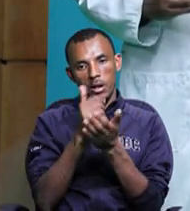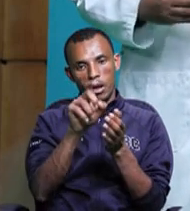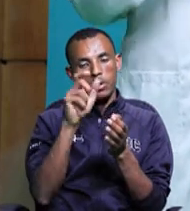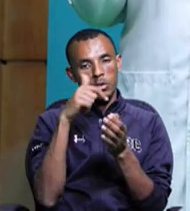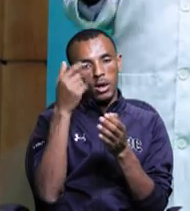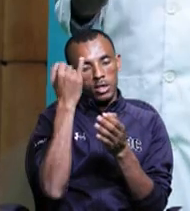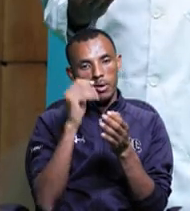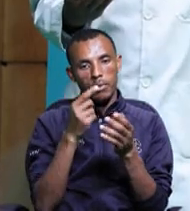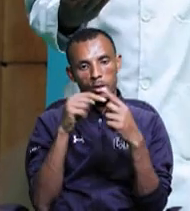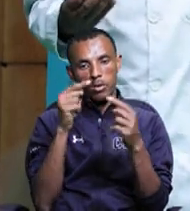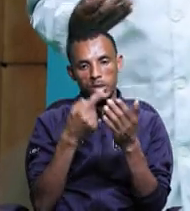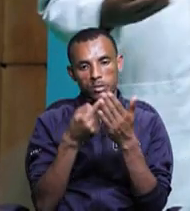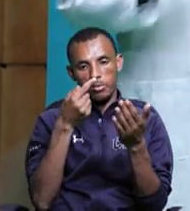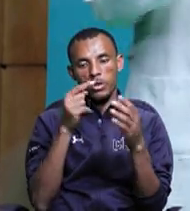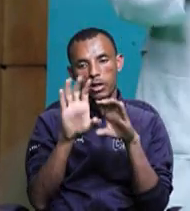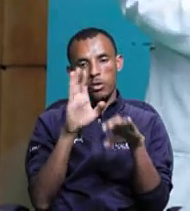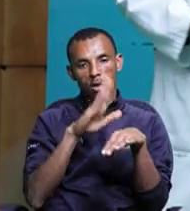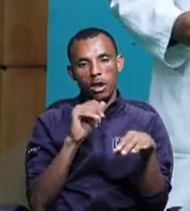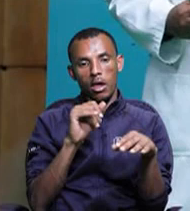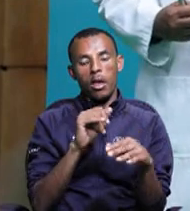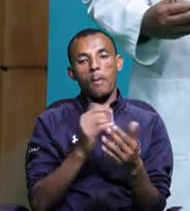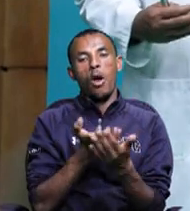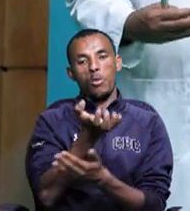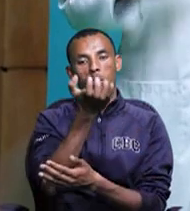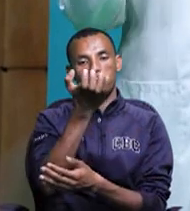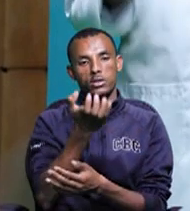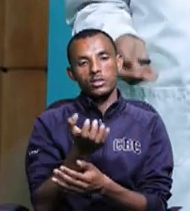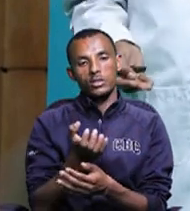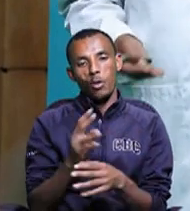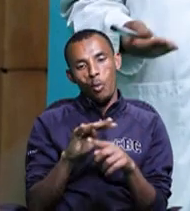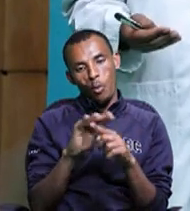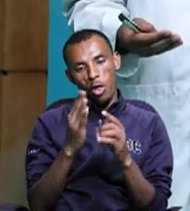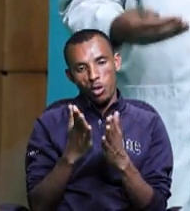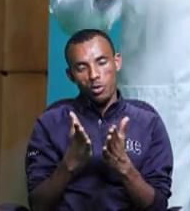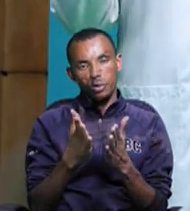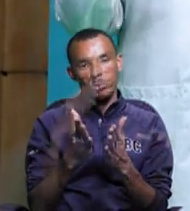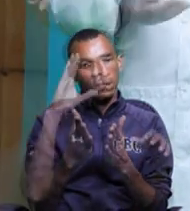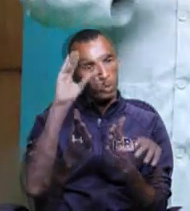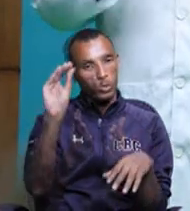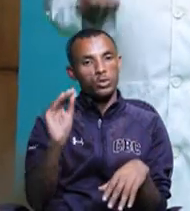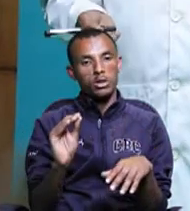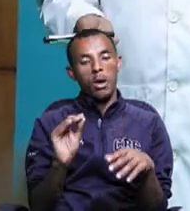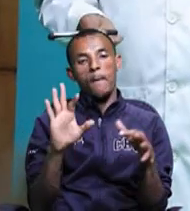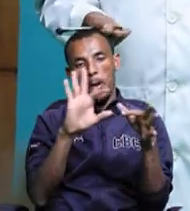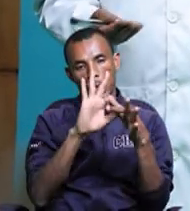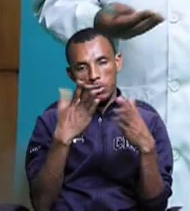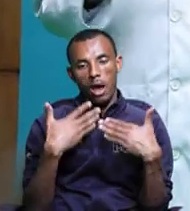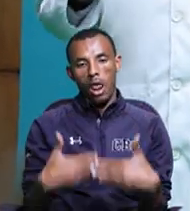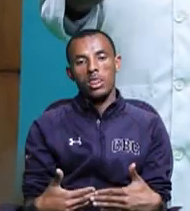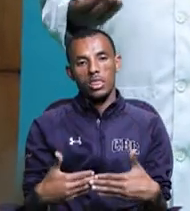ነው በተደረገው ጥሪ ባለሀብቶች፣ ሙያተኞች እና ማህበረሰብ